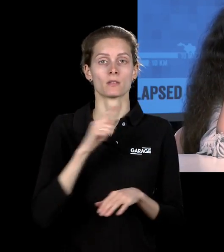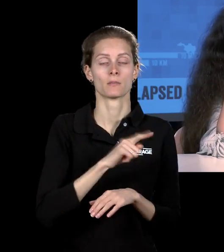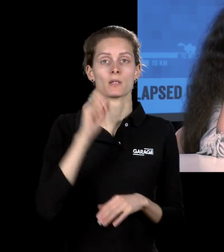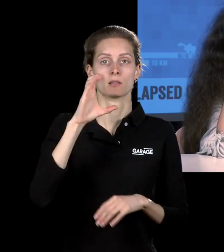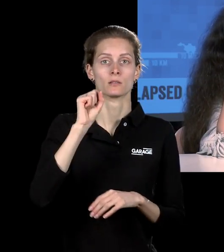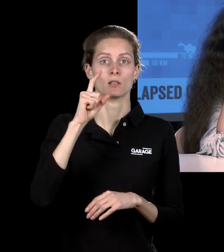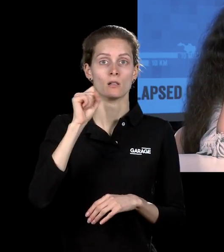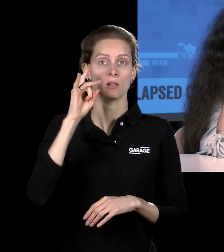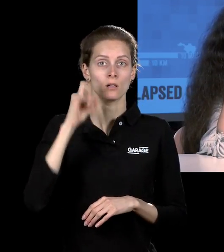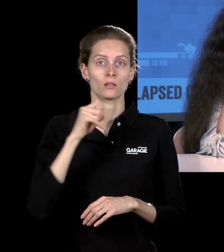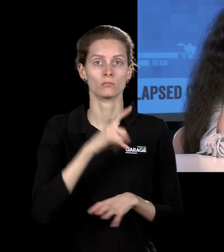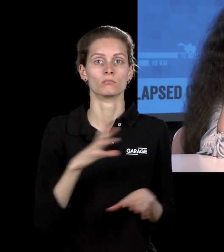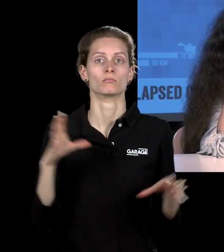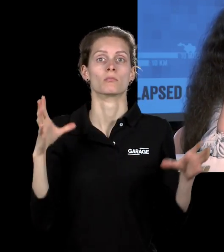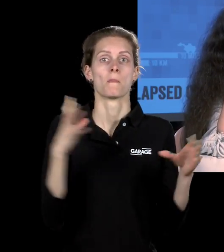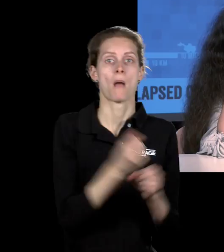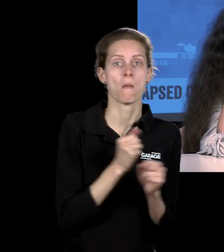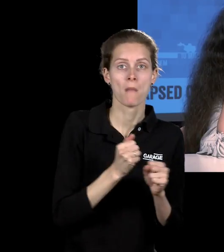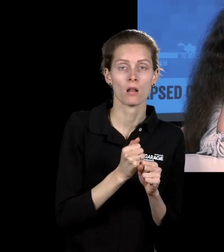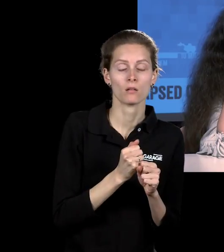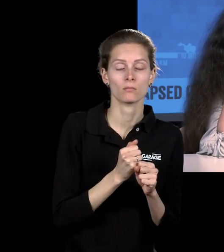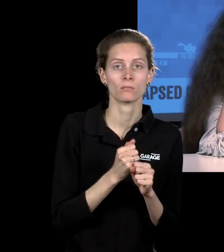заподозрив в том, что он